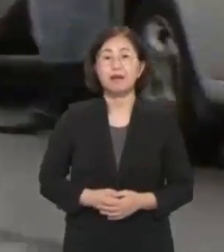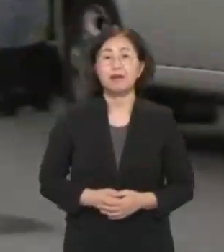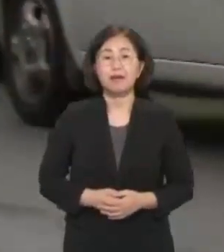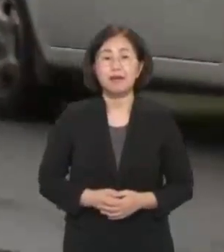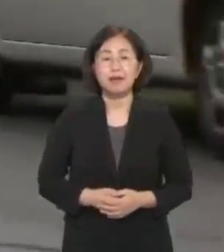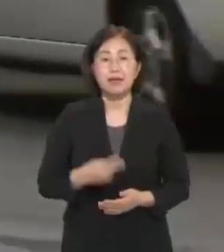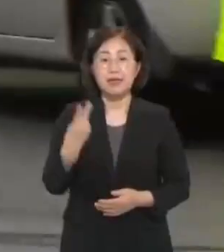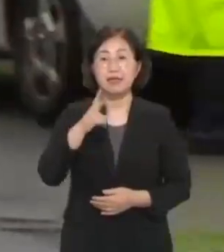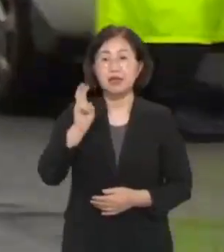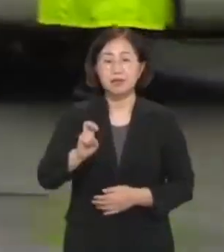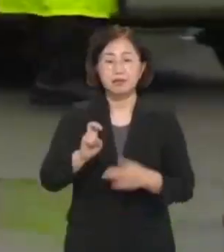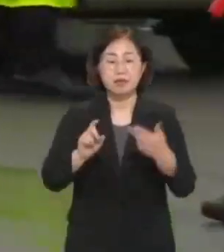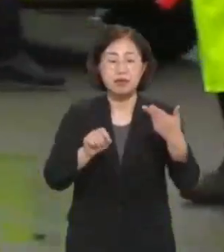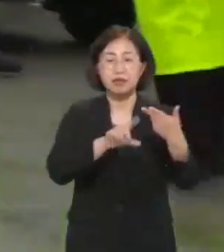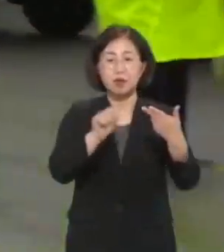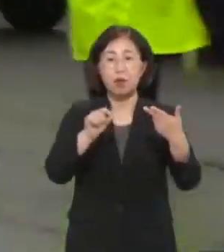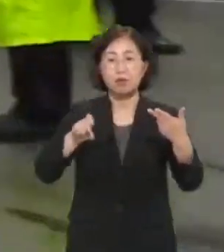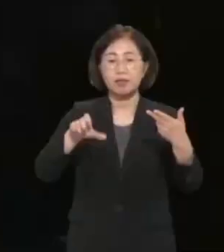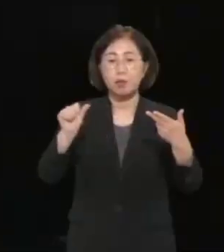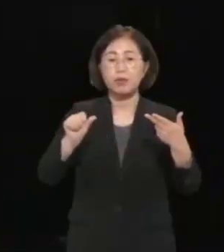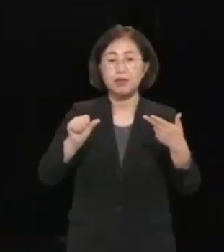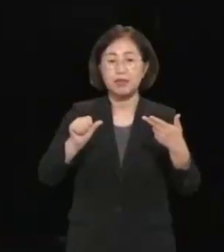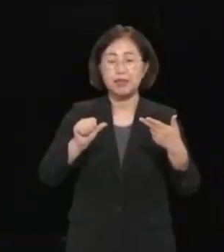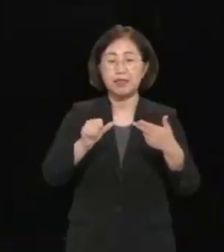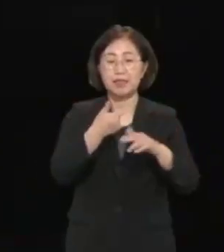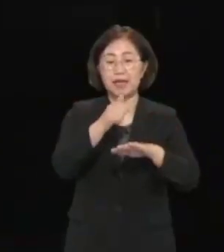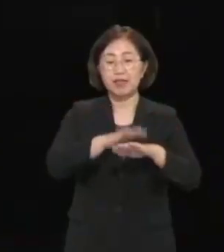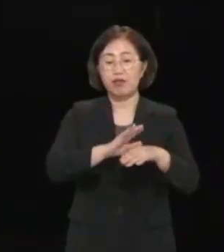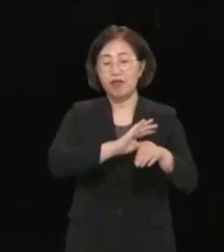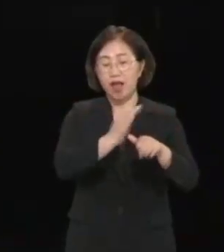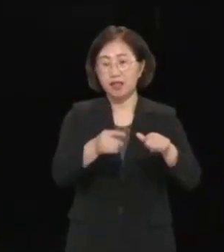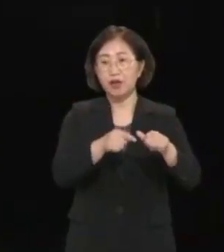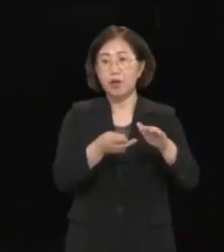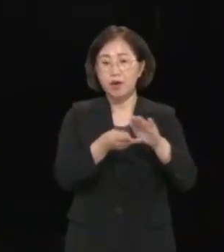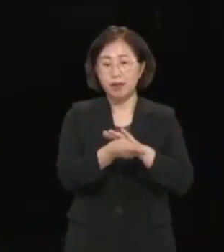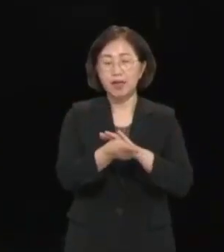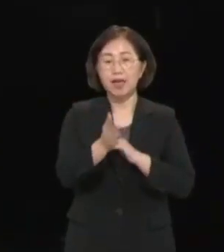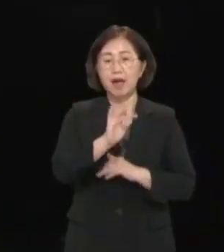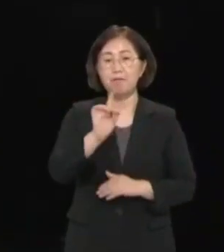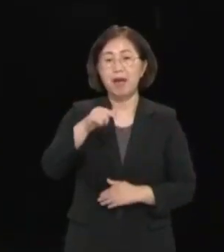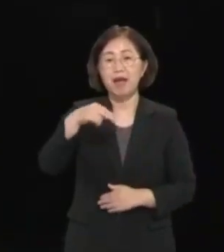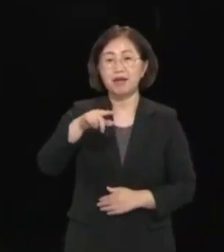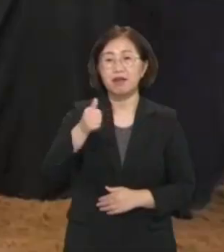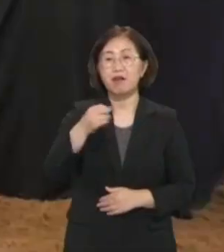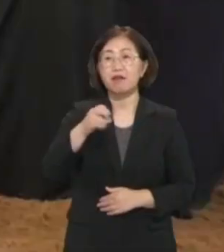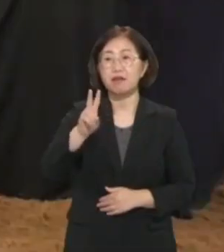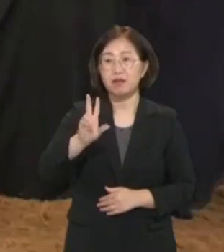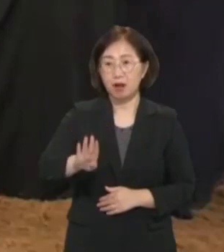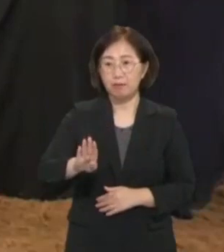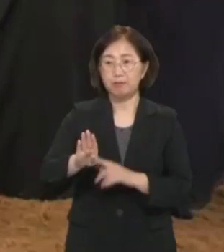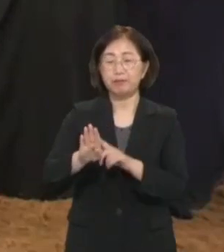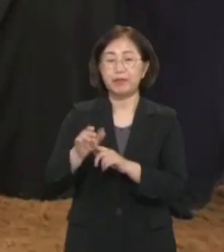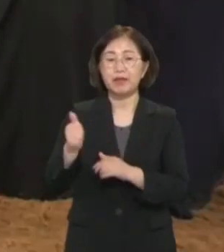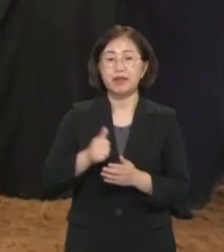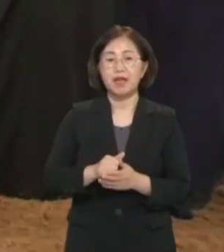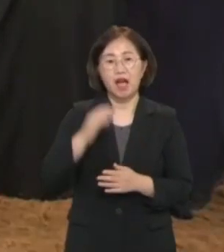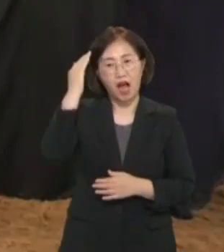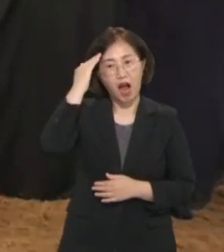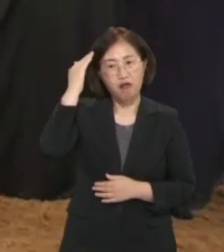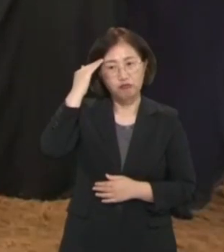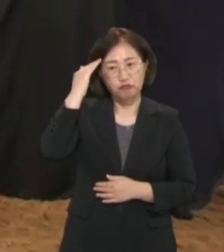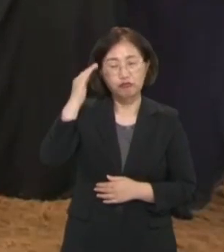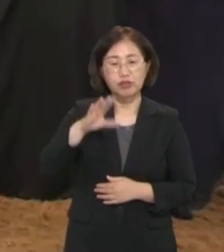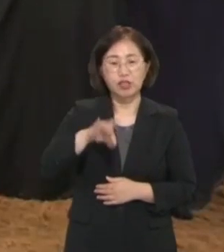지난 2020년 7월 15일 국립대전현충원에 안장된 고 백선엽 장군. 한국군 첫 자성